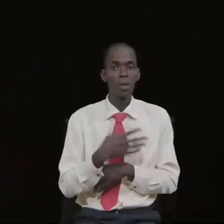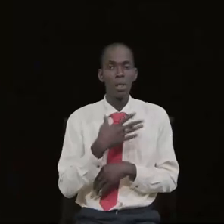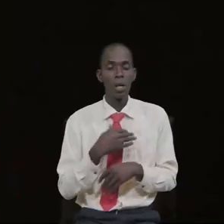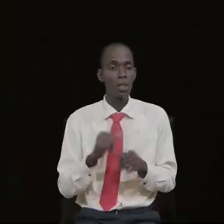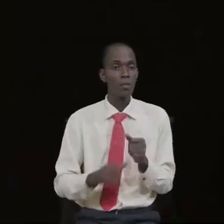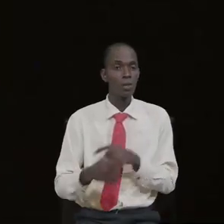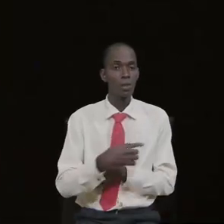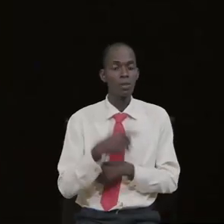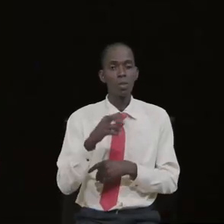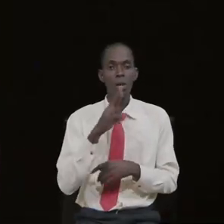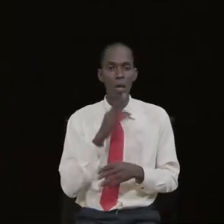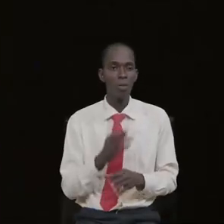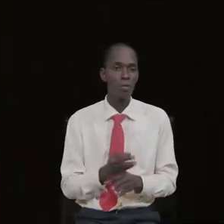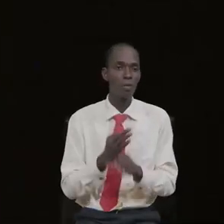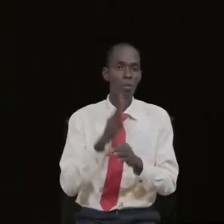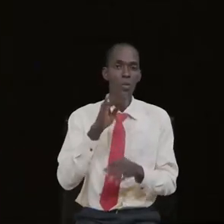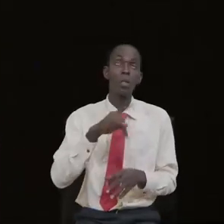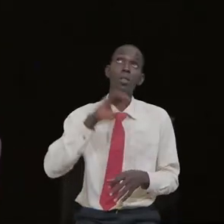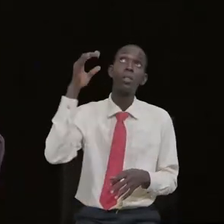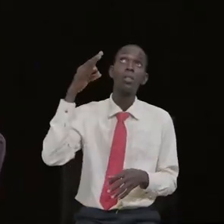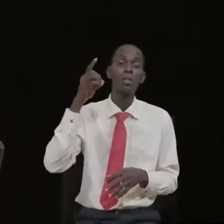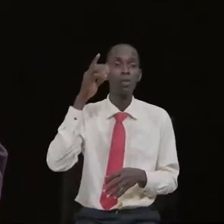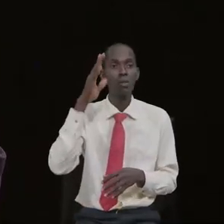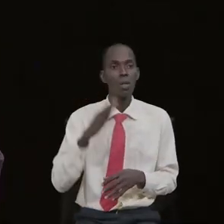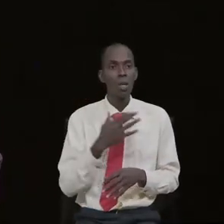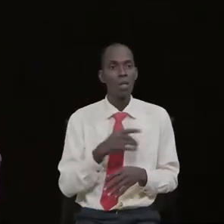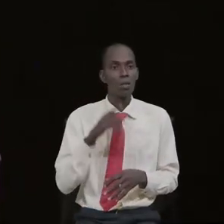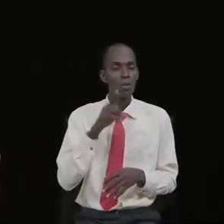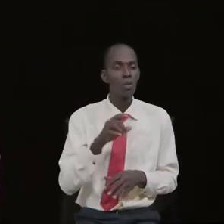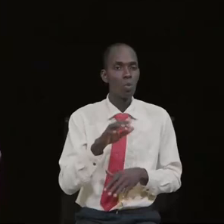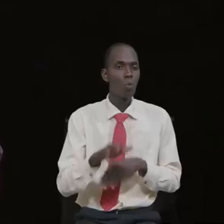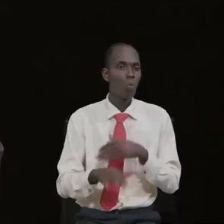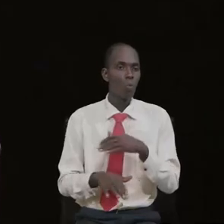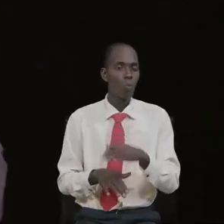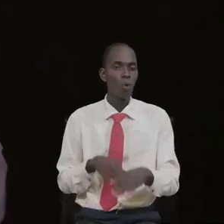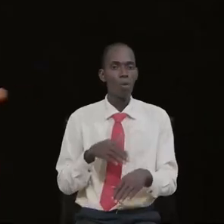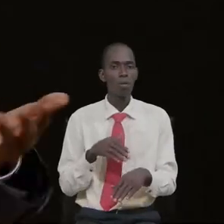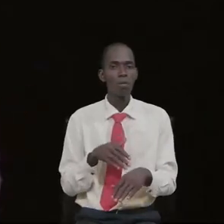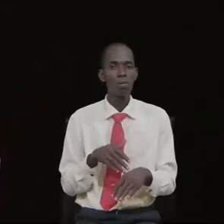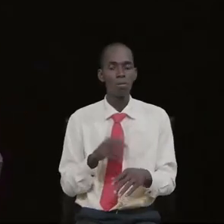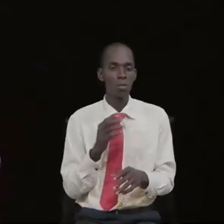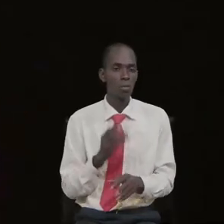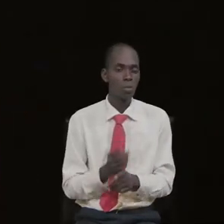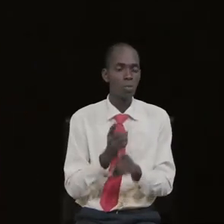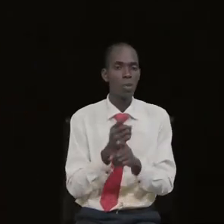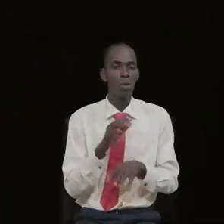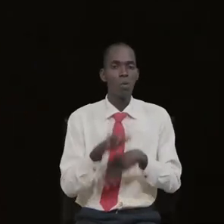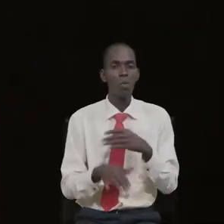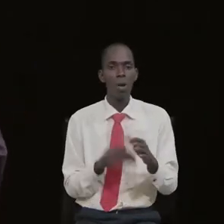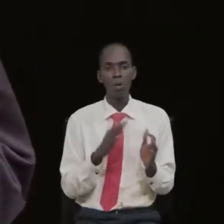de Dieu, et tu marches par la foi, tu marches dans la justice. Tu marches selon la parole de